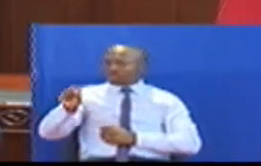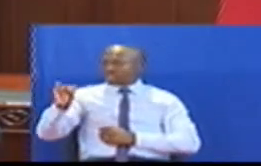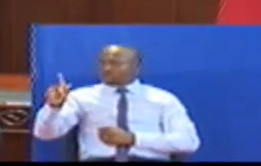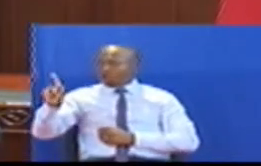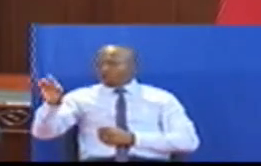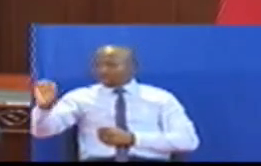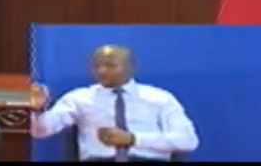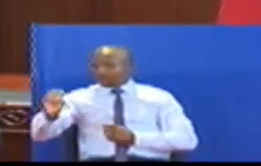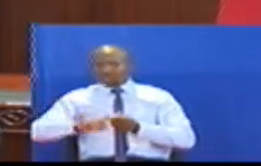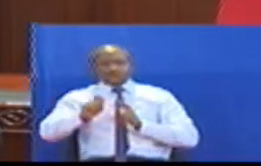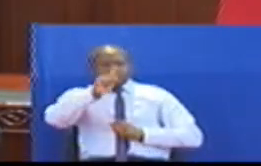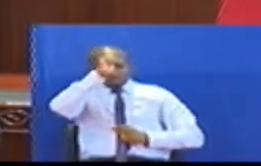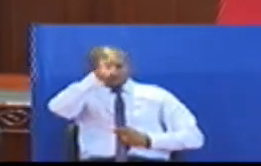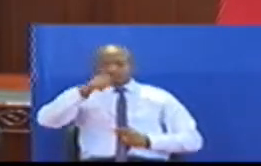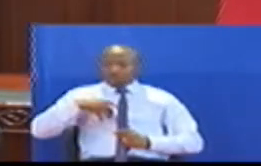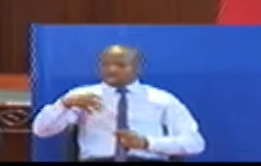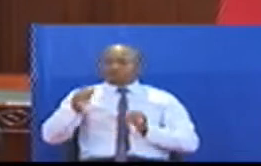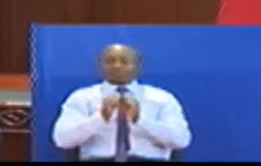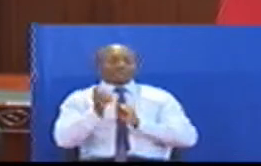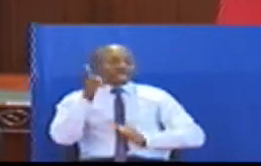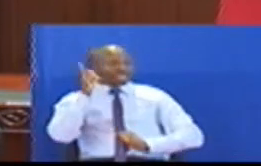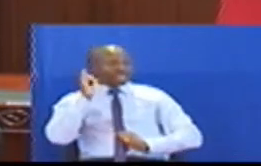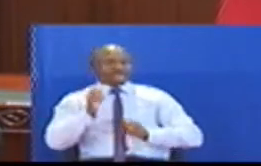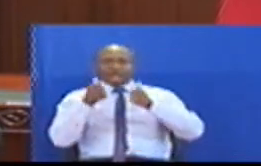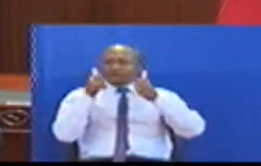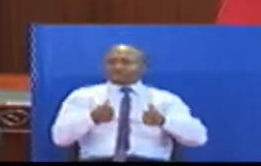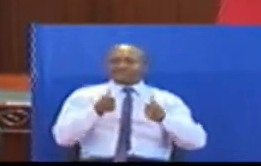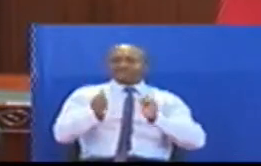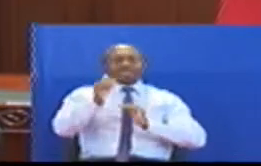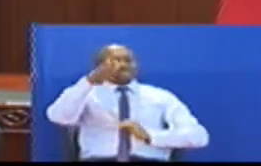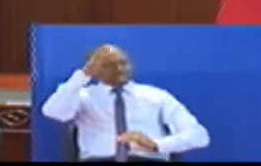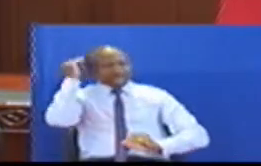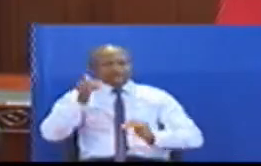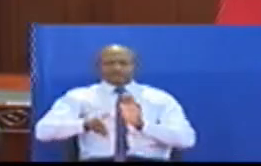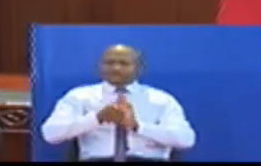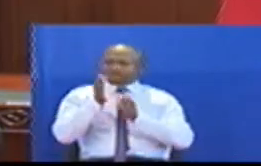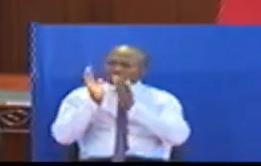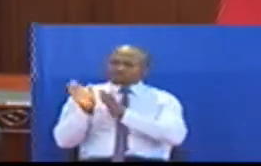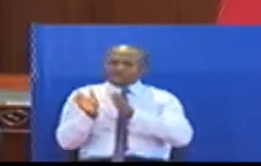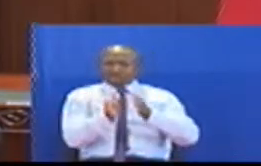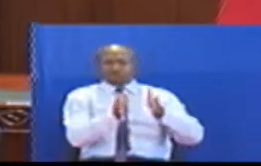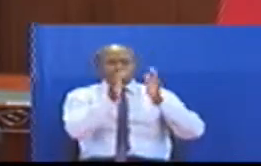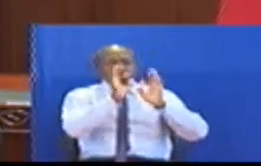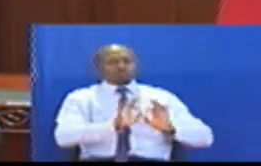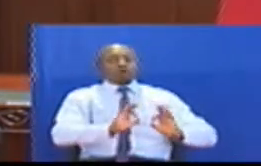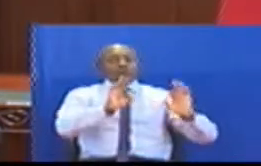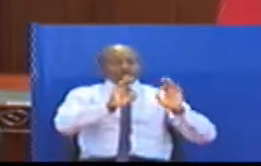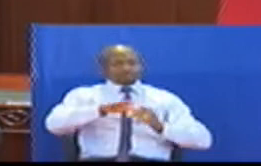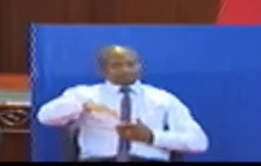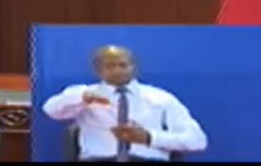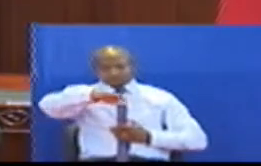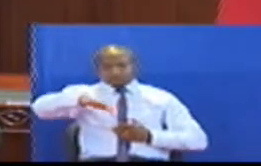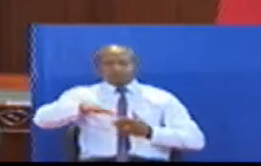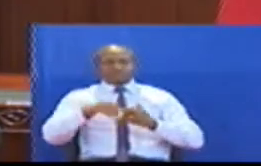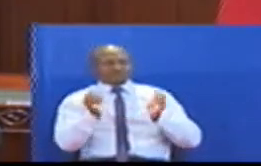mwaka jana alituahidi kwamba serikali itafanya utaratibu wa kuboresha na kuzipandisha hadhi hifadhi